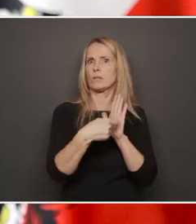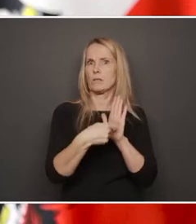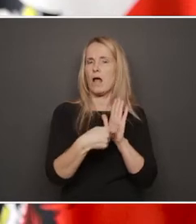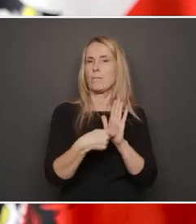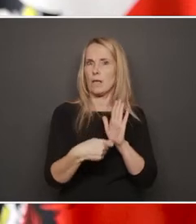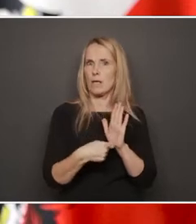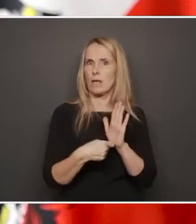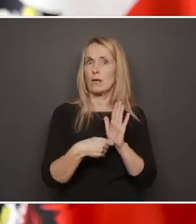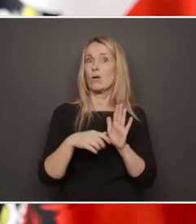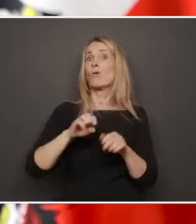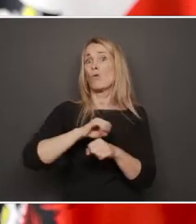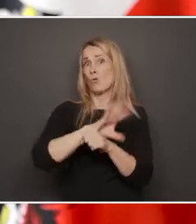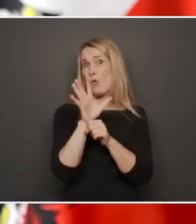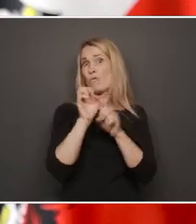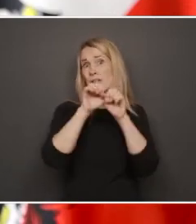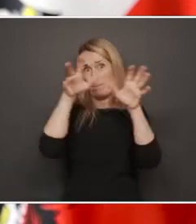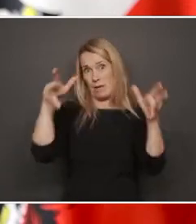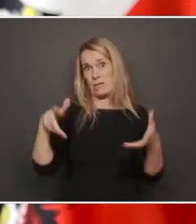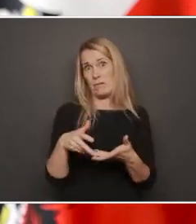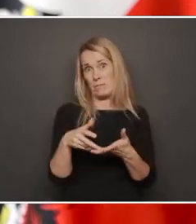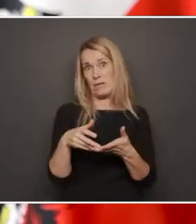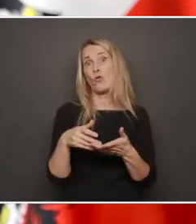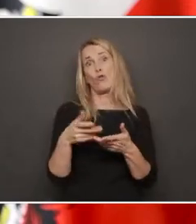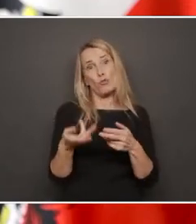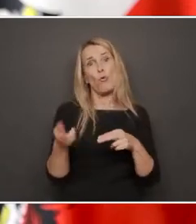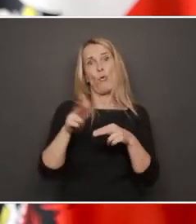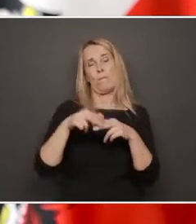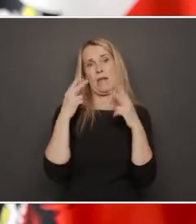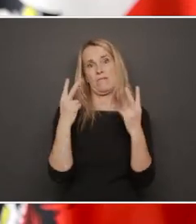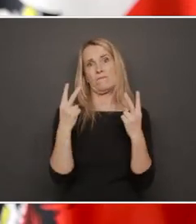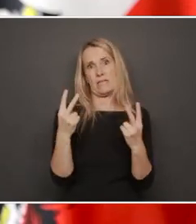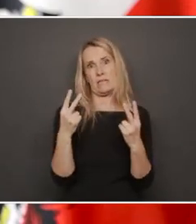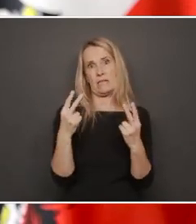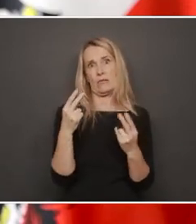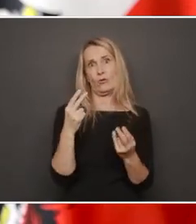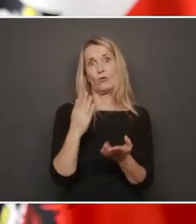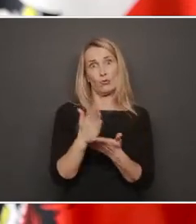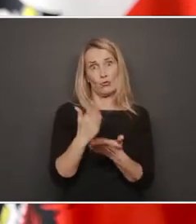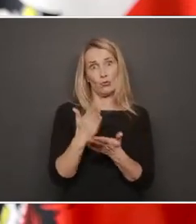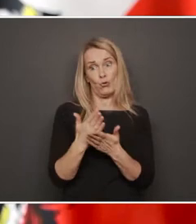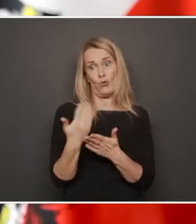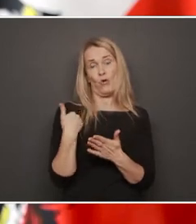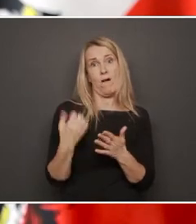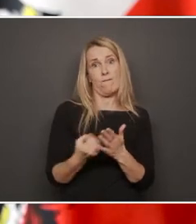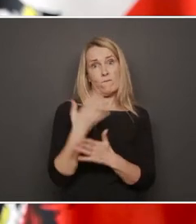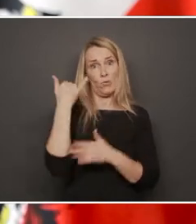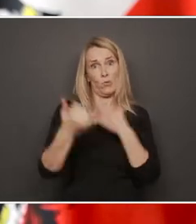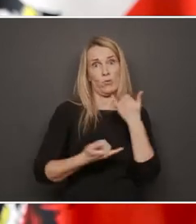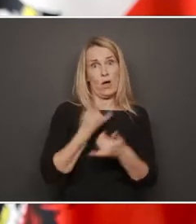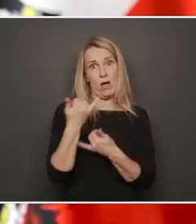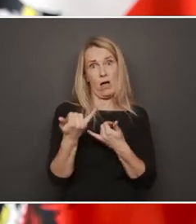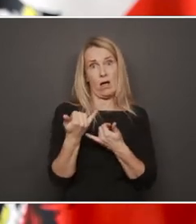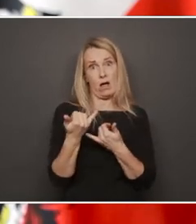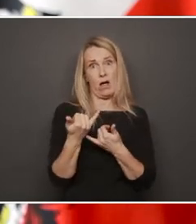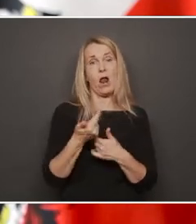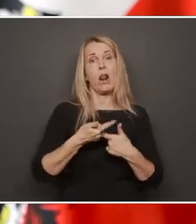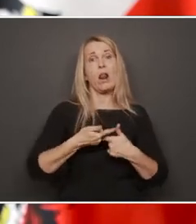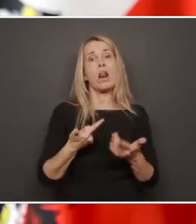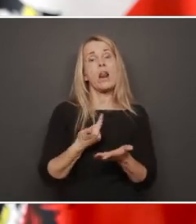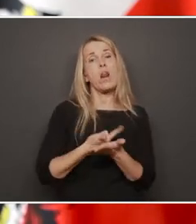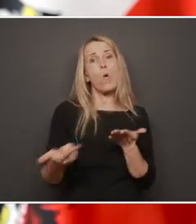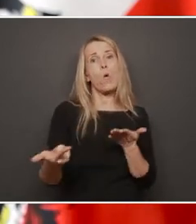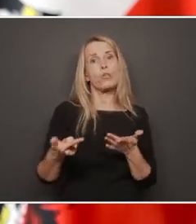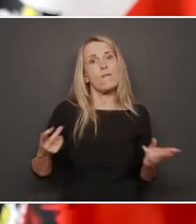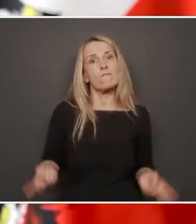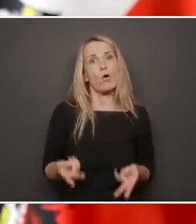in der Covid-19-Pandemie wichtiger denn je. Bereits im Frühjahr haben wir ein Paket im Bereich der Lohnförderungen